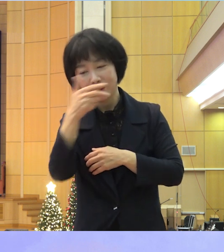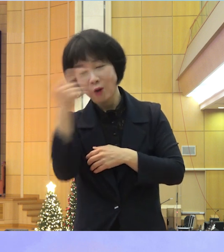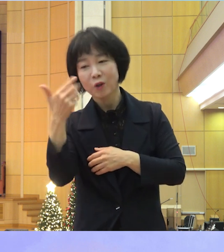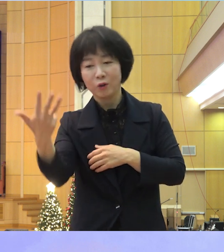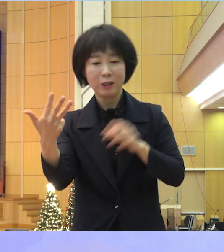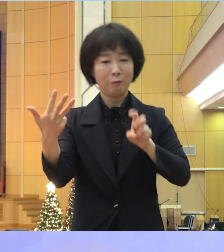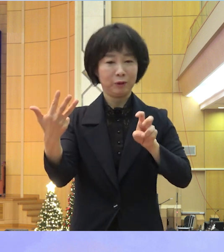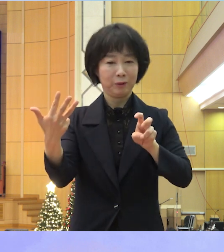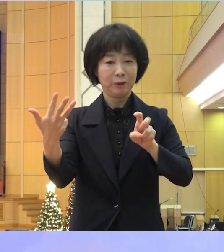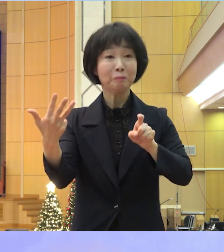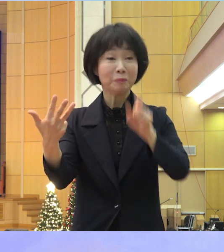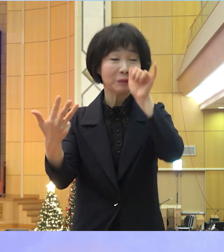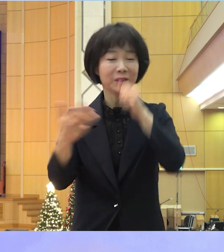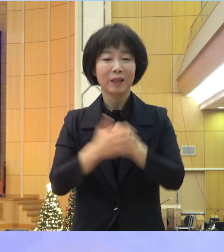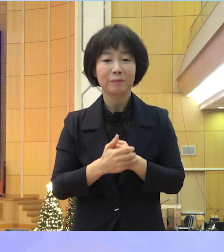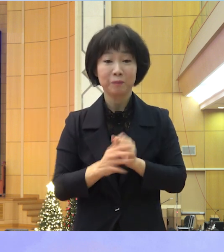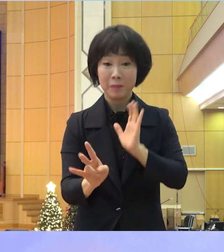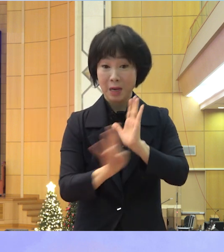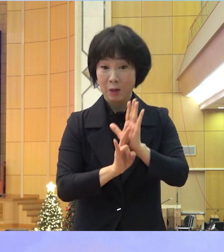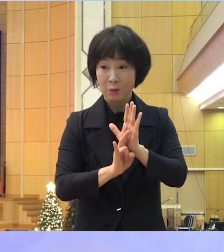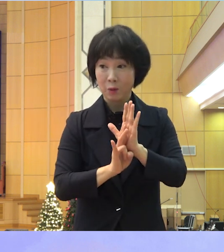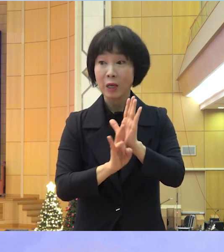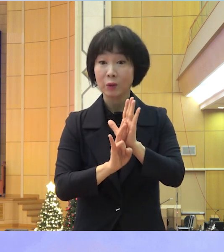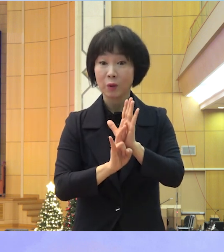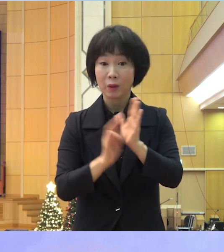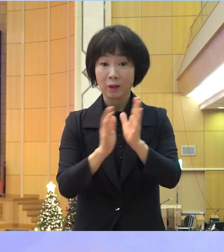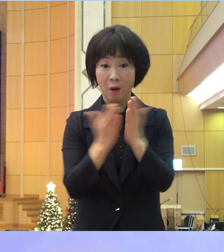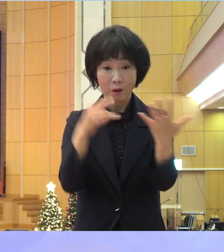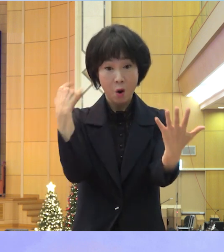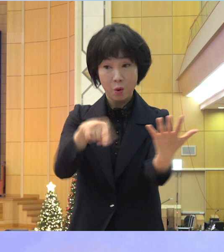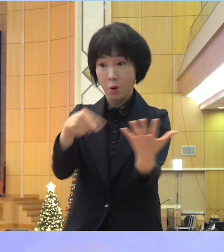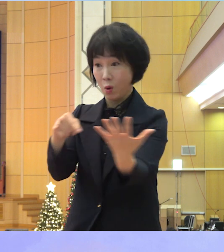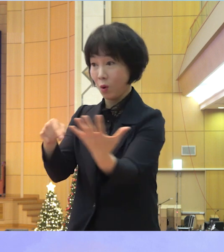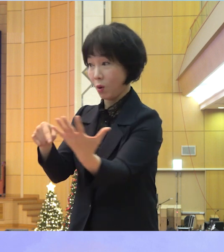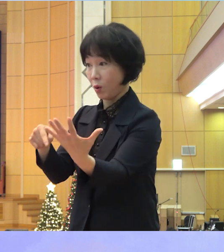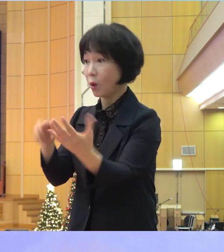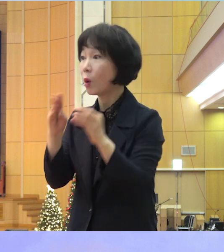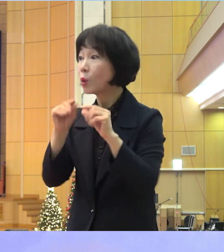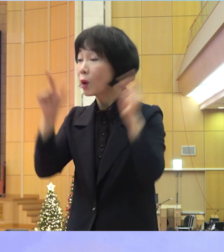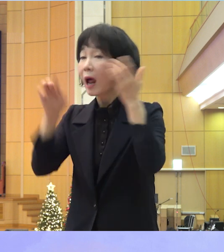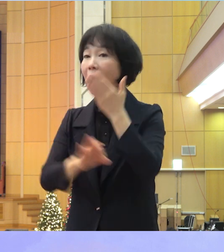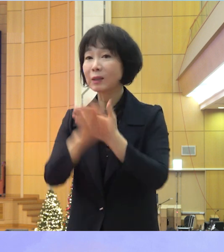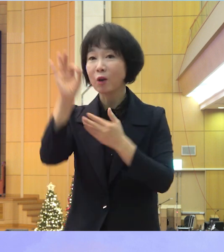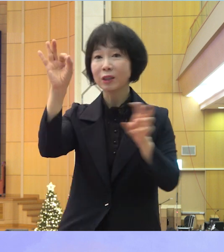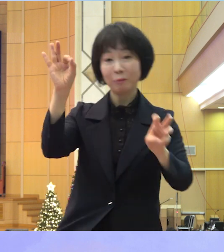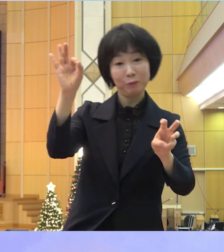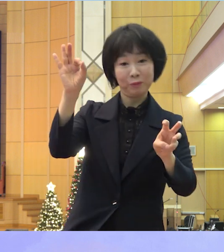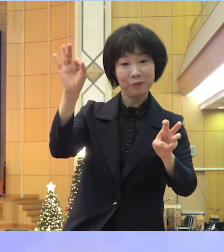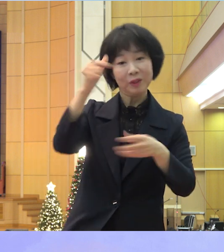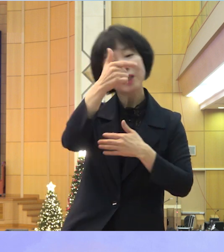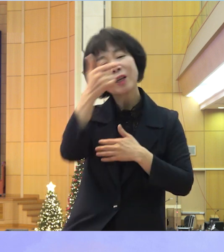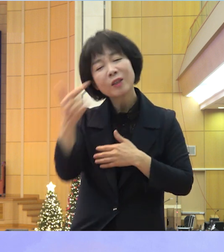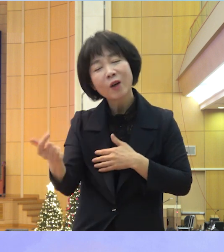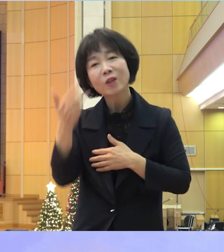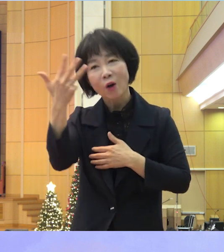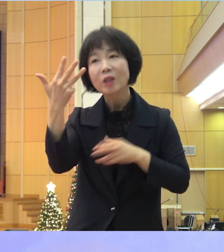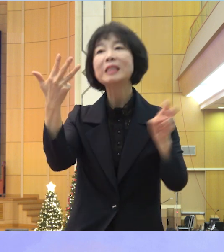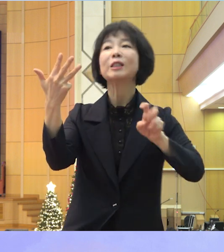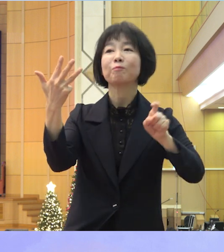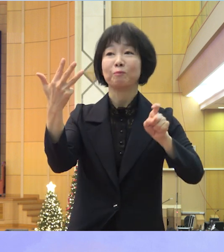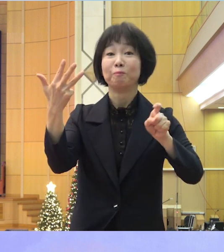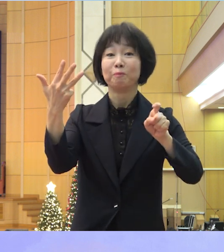10분에 있습니다. 계시록 성경 교육은 토요일 날 오전 10시 30분, 오후